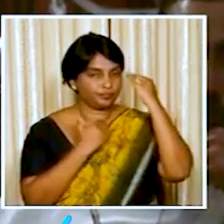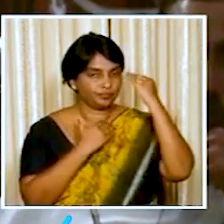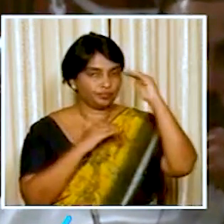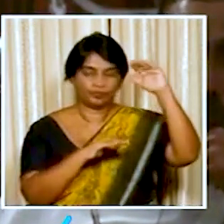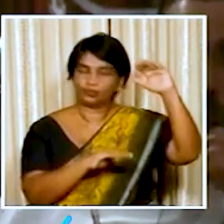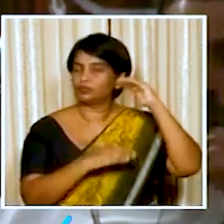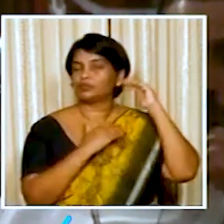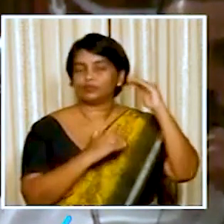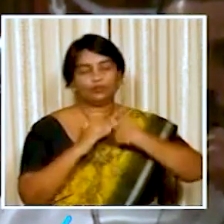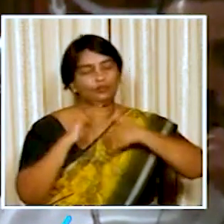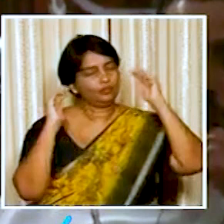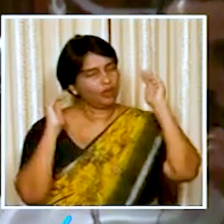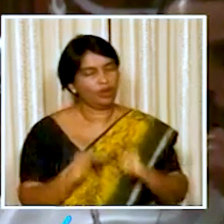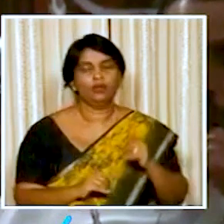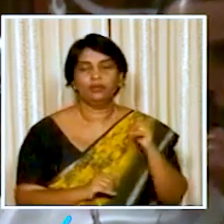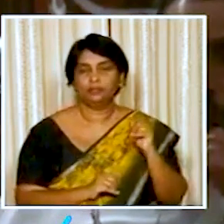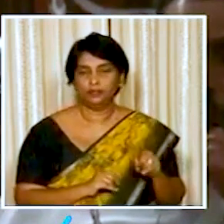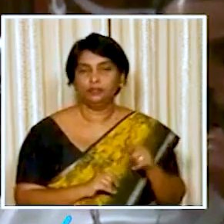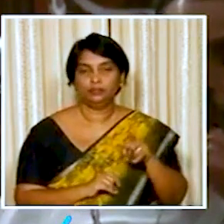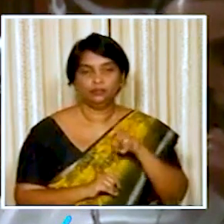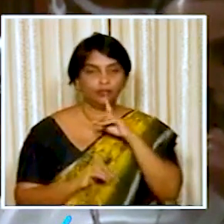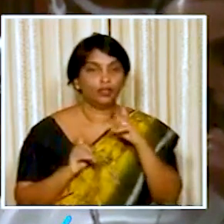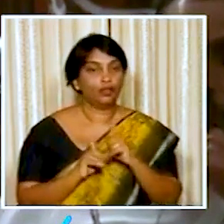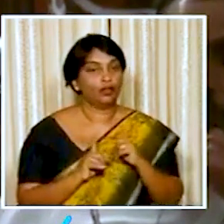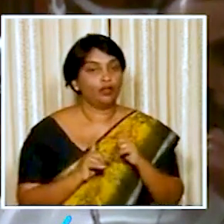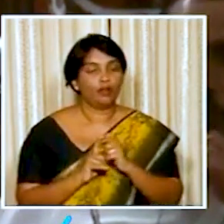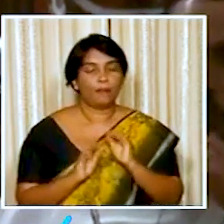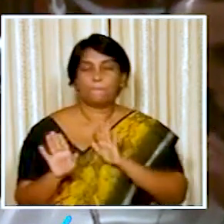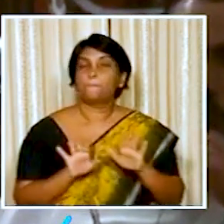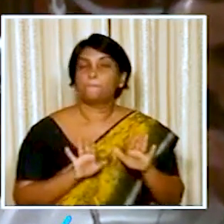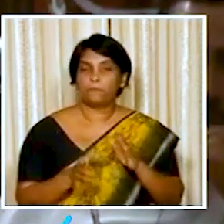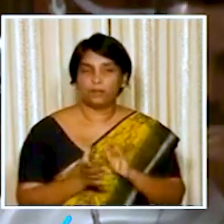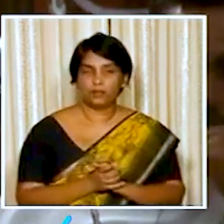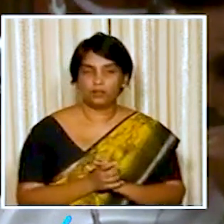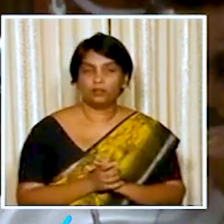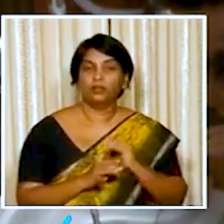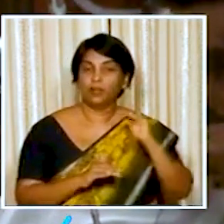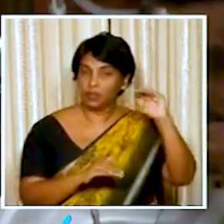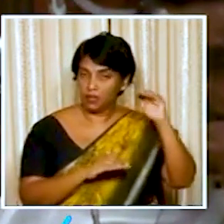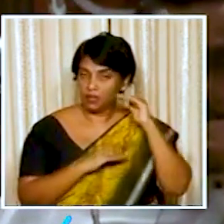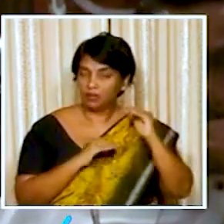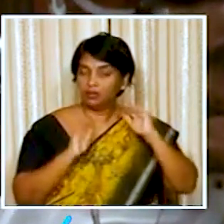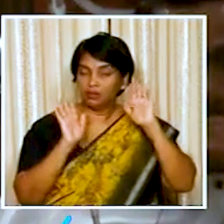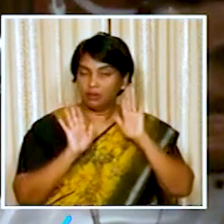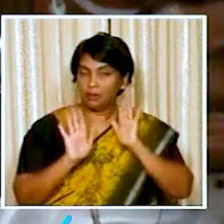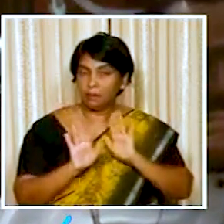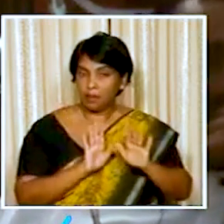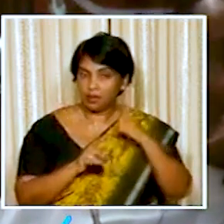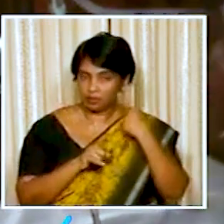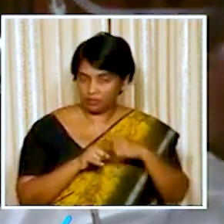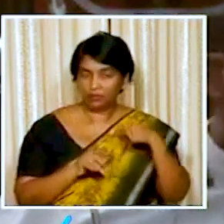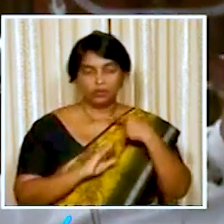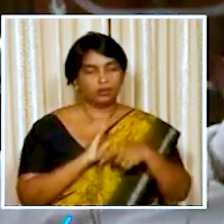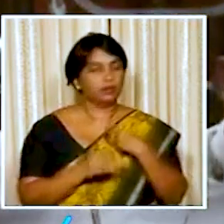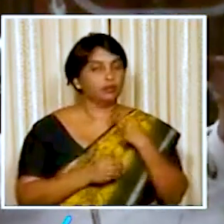ලෙස සීමා කරලා දැන් කියනවා ඩොලරය දැන් පාලනය වෙලා කියලා හැබැයි ආනයනේ සීමා කිරීම හරහා පමණක් මේ